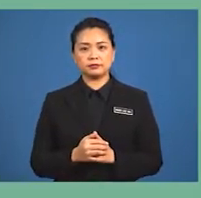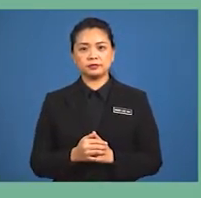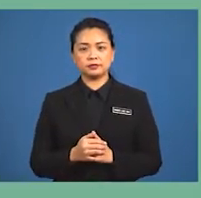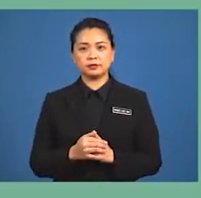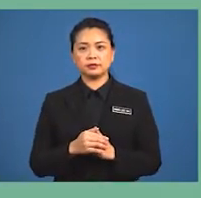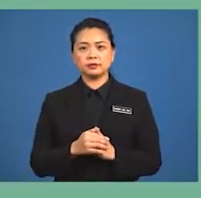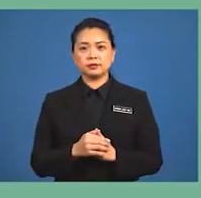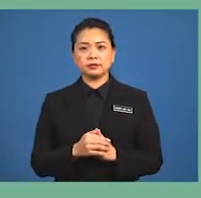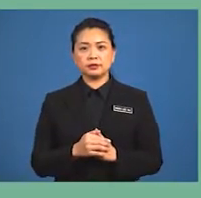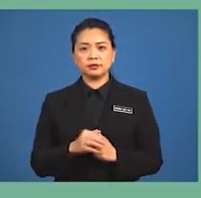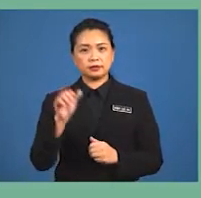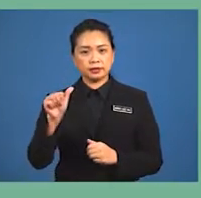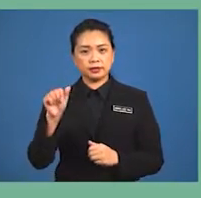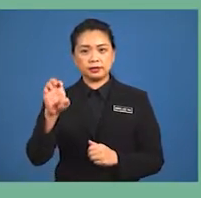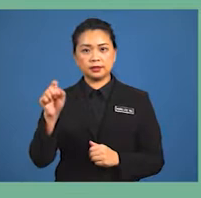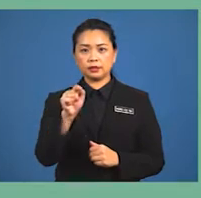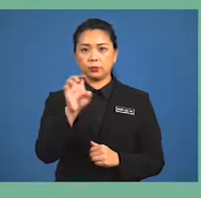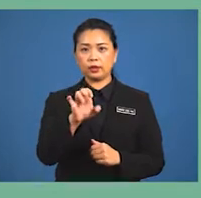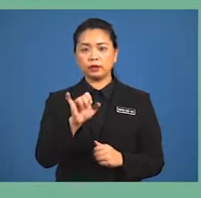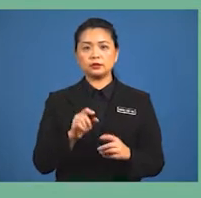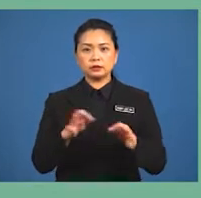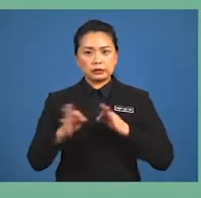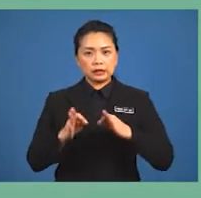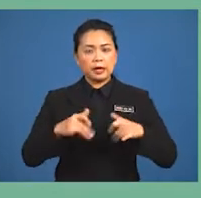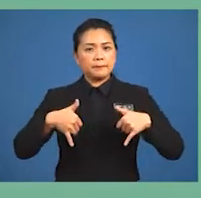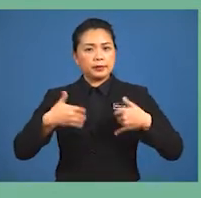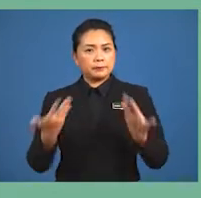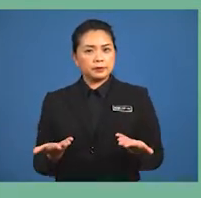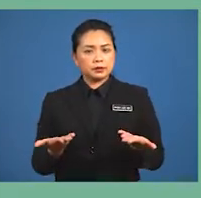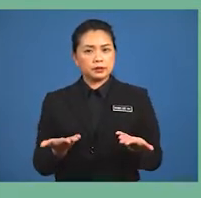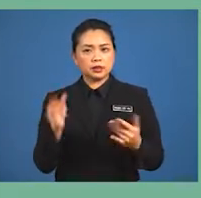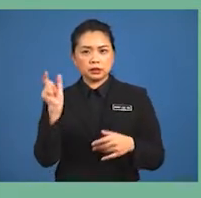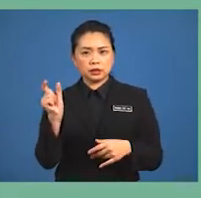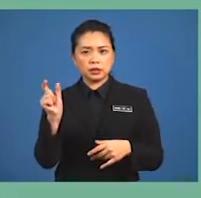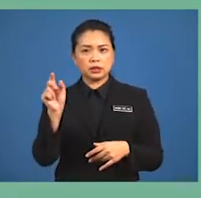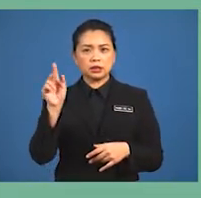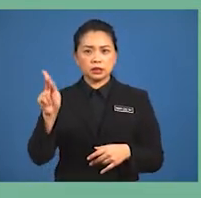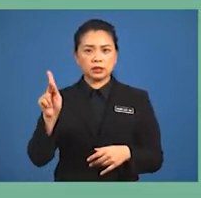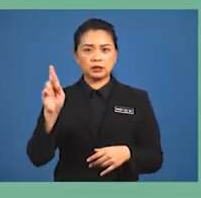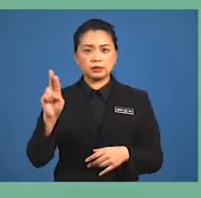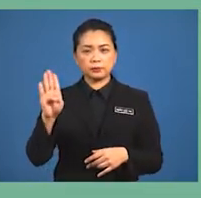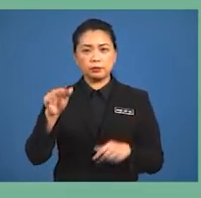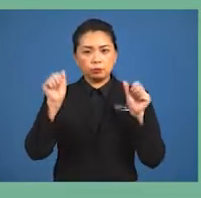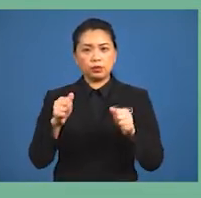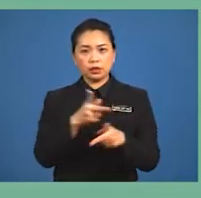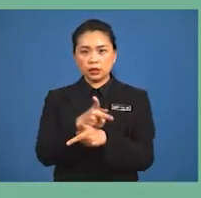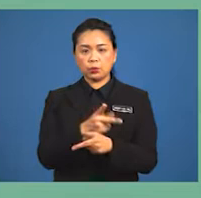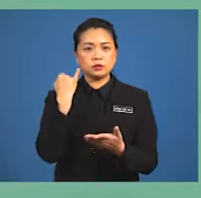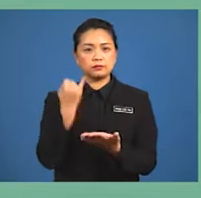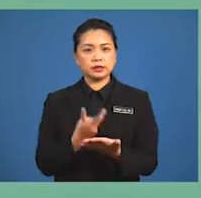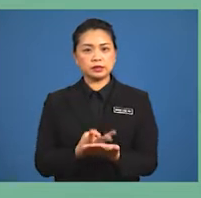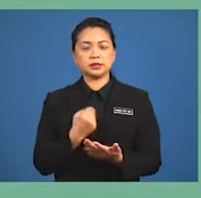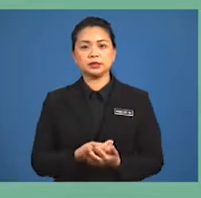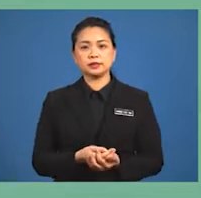Perbelanjaan Aggregate Pendapatan AEY terangkan bagaimana kadar Reserve Berkanun boleh mengawal